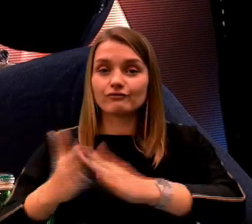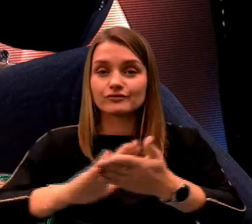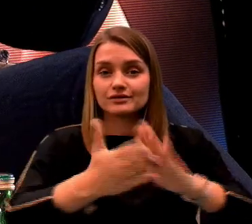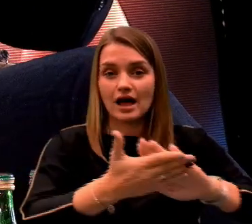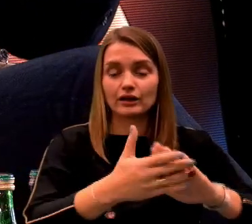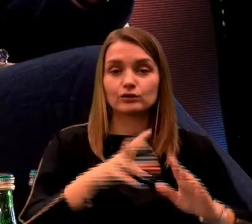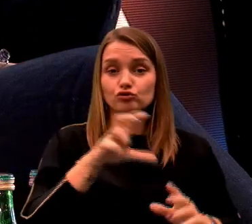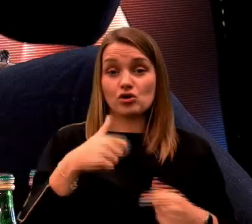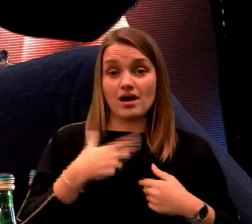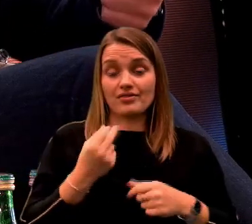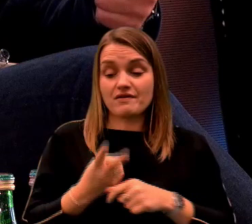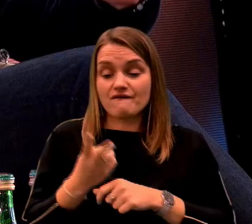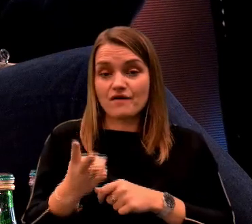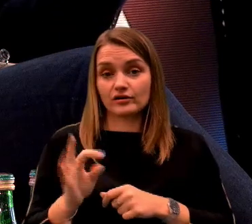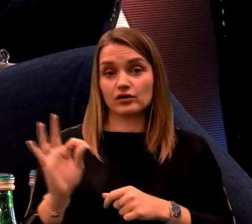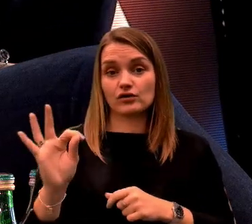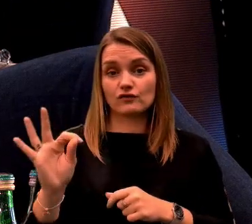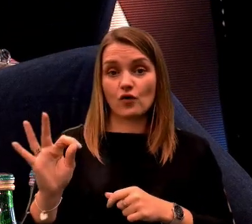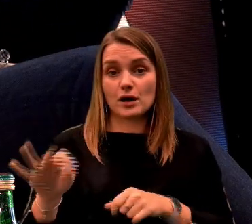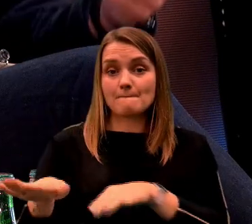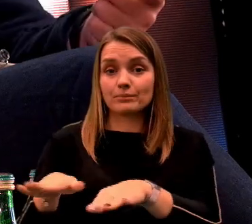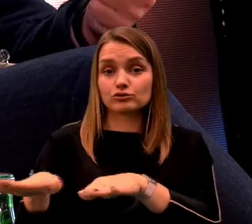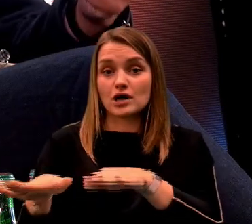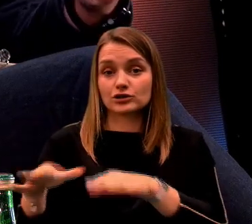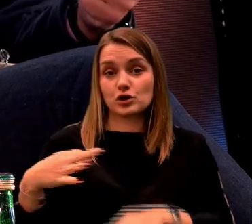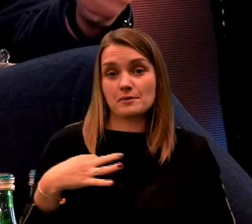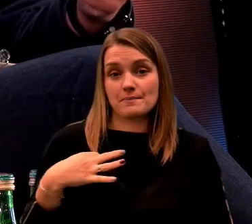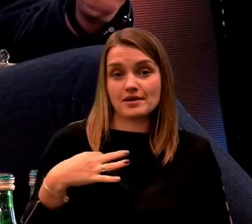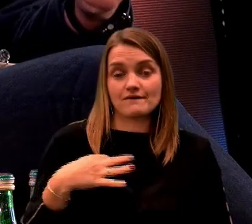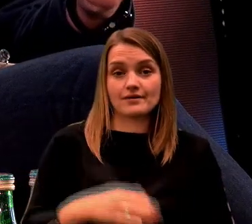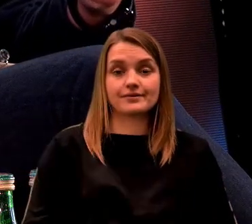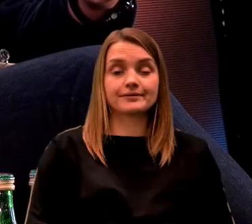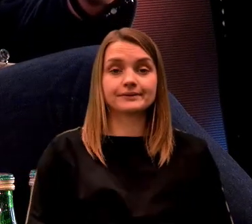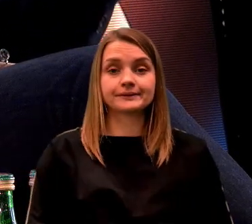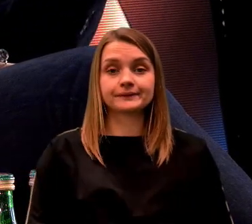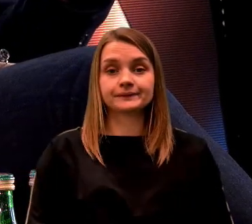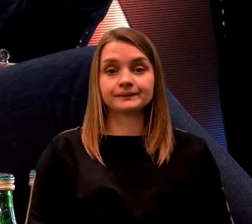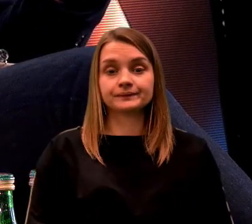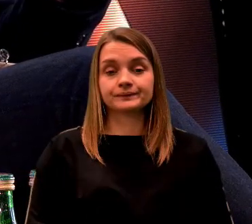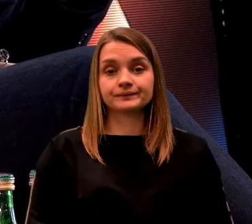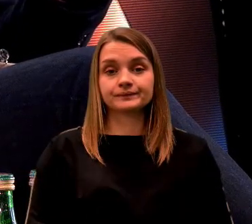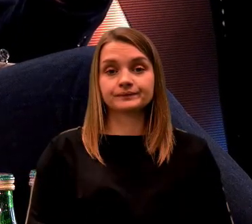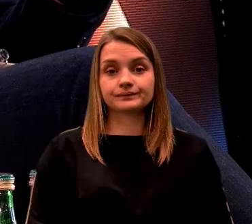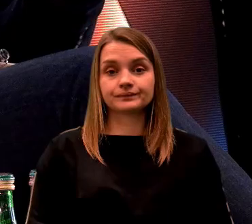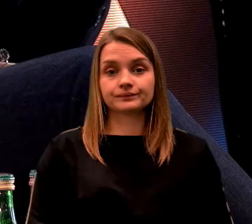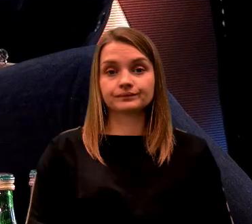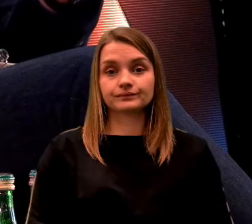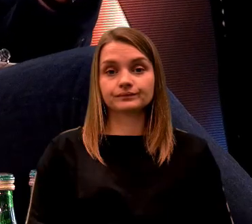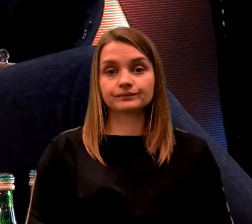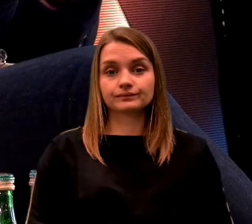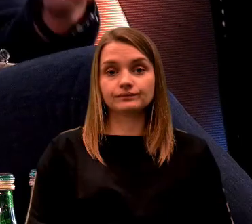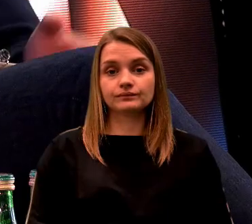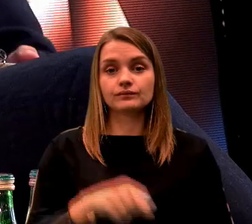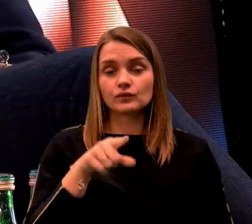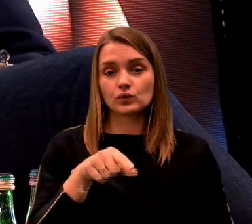przestrzeń wolności, będąc nadmiernie paternalistycznym, nadmiernie zamordystycznym, czy nie, prawda? To myślę, że